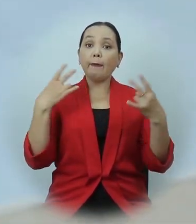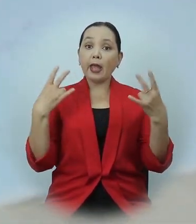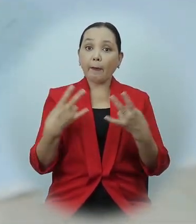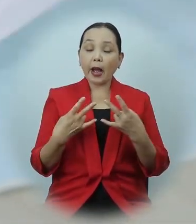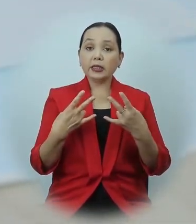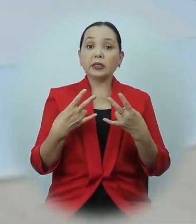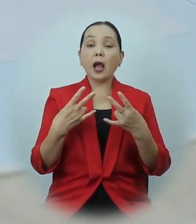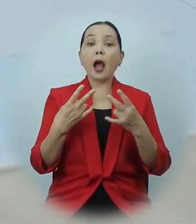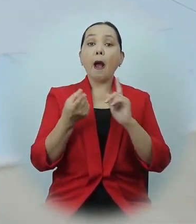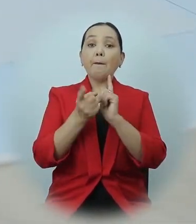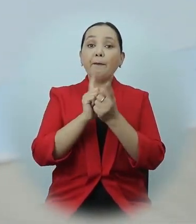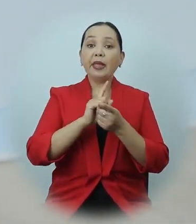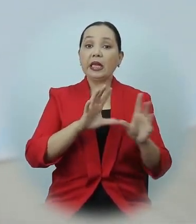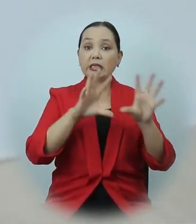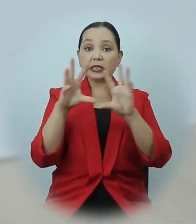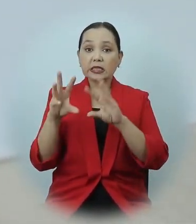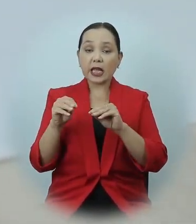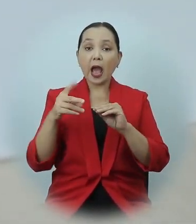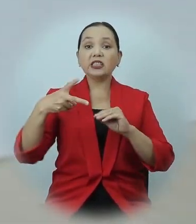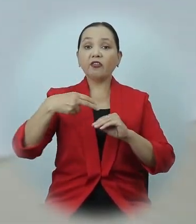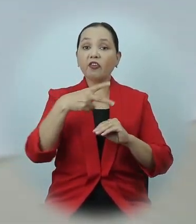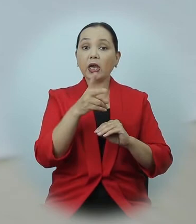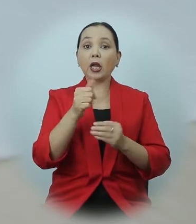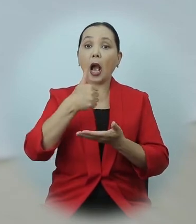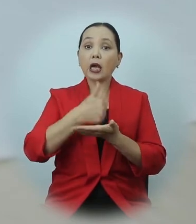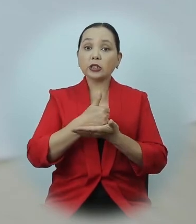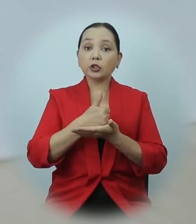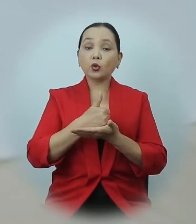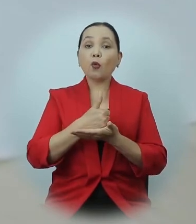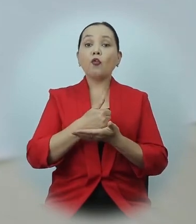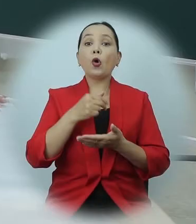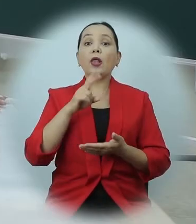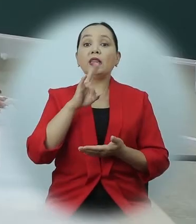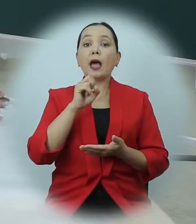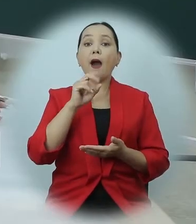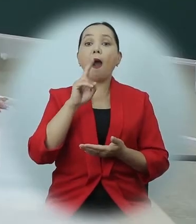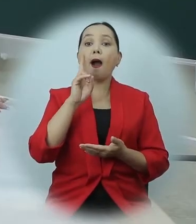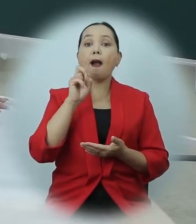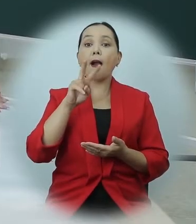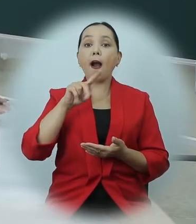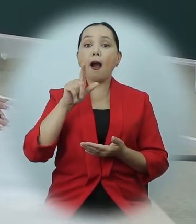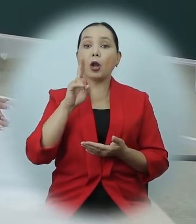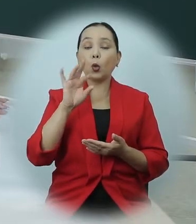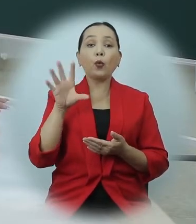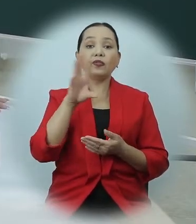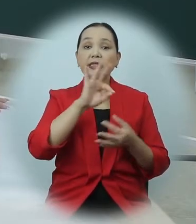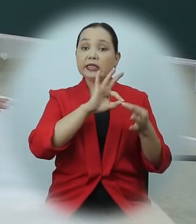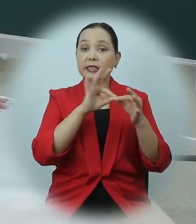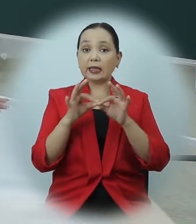необходимо переснять выкройку основу на кальку. Переснимаем все